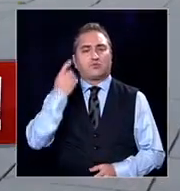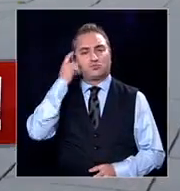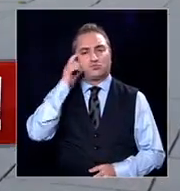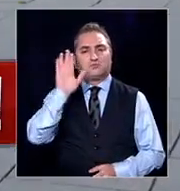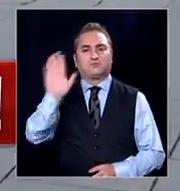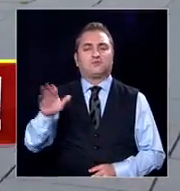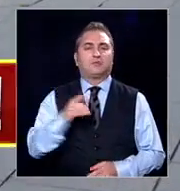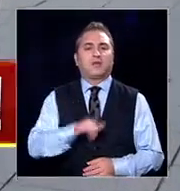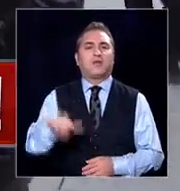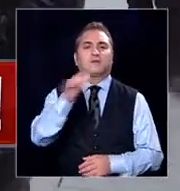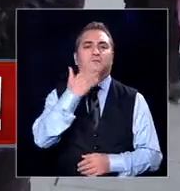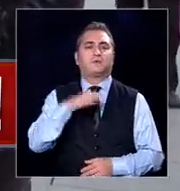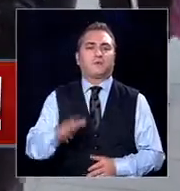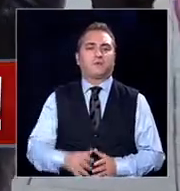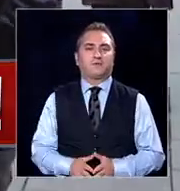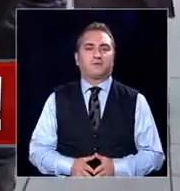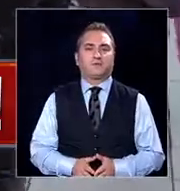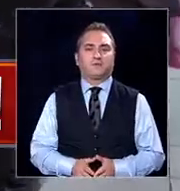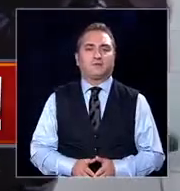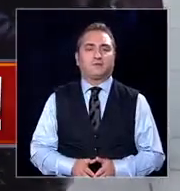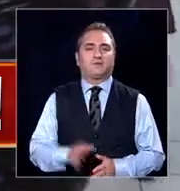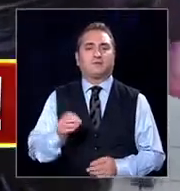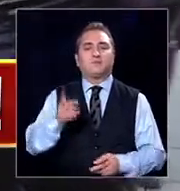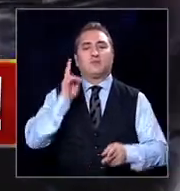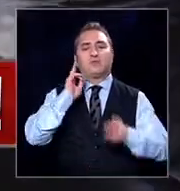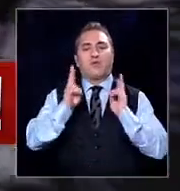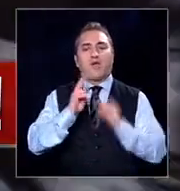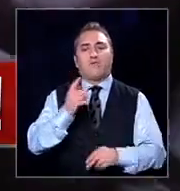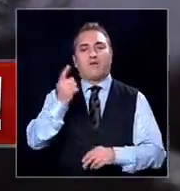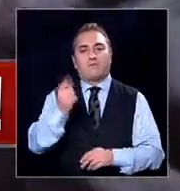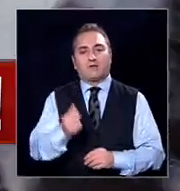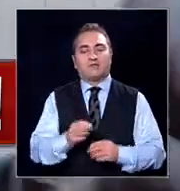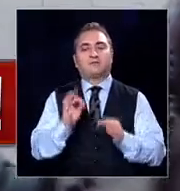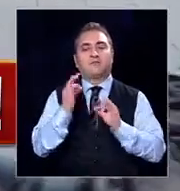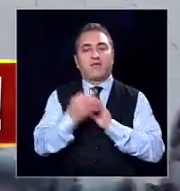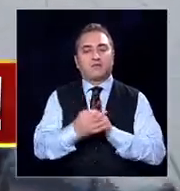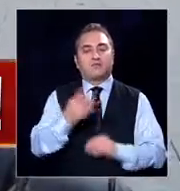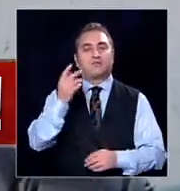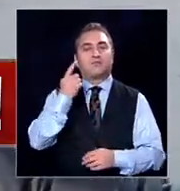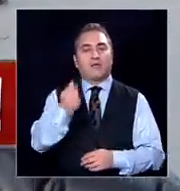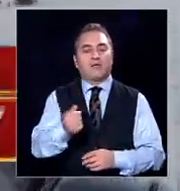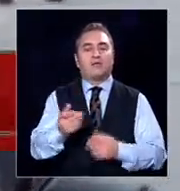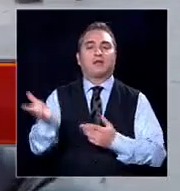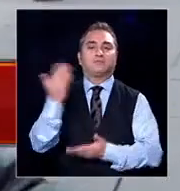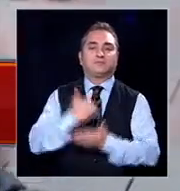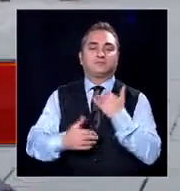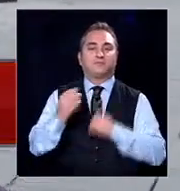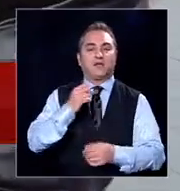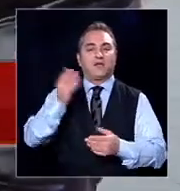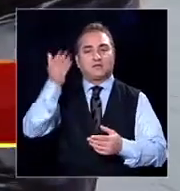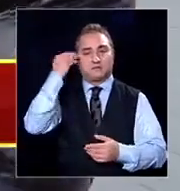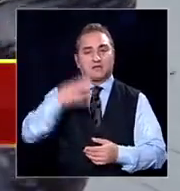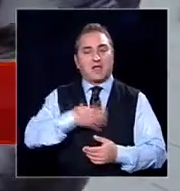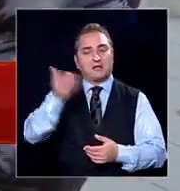için. Ben de çalışırım yetmiyorsa. Şimdiki kadınlar kuaförün parası, manikür parası, o parası. Yavrum saçını kendim